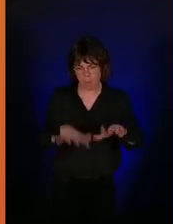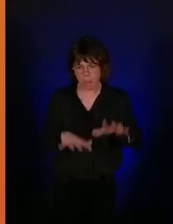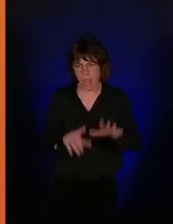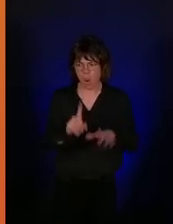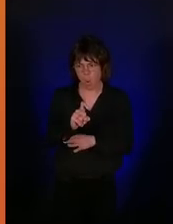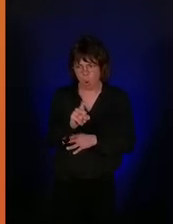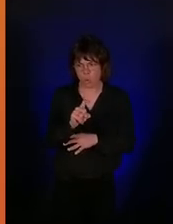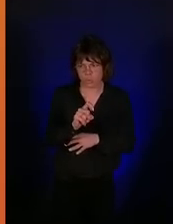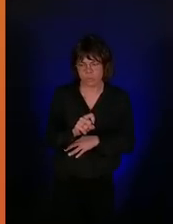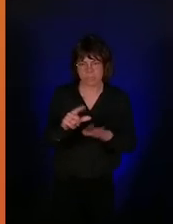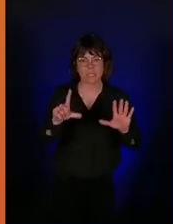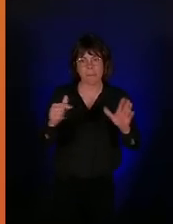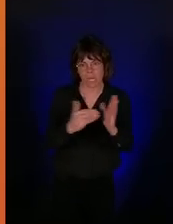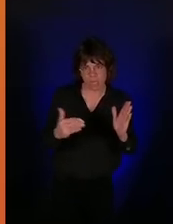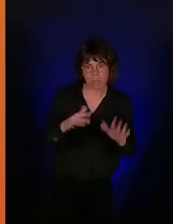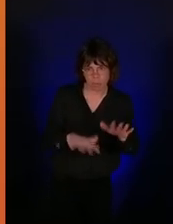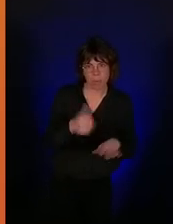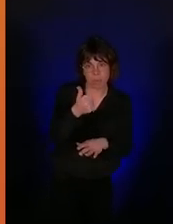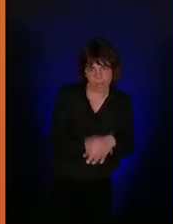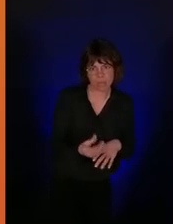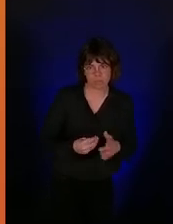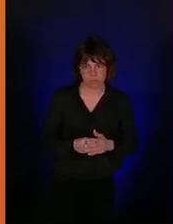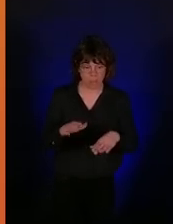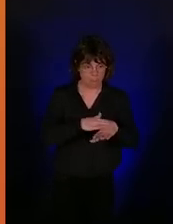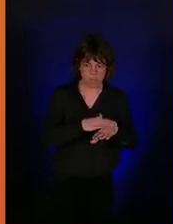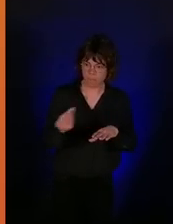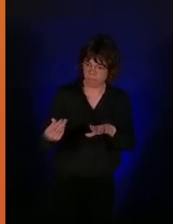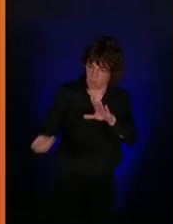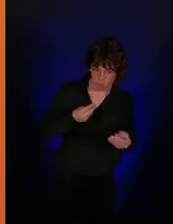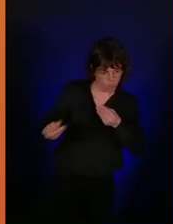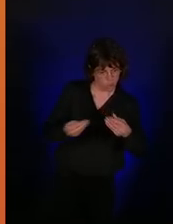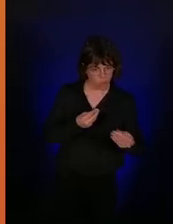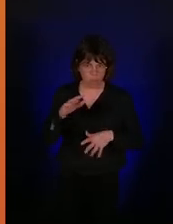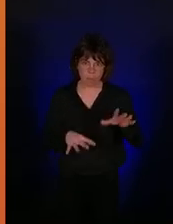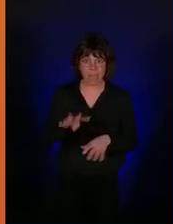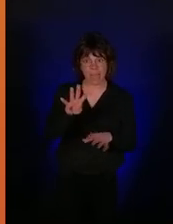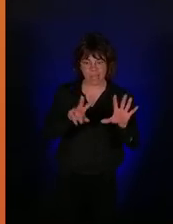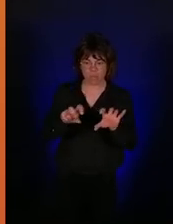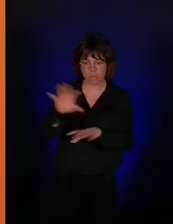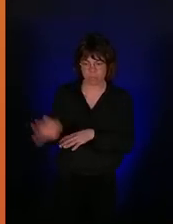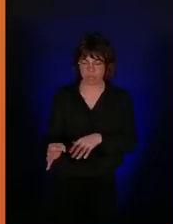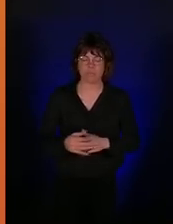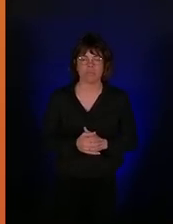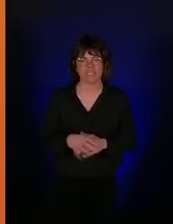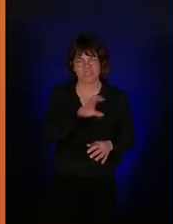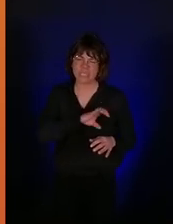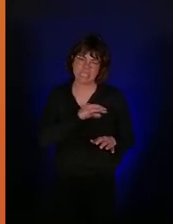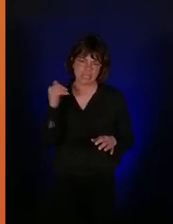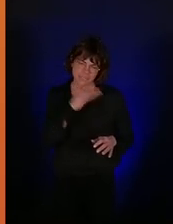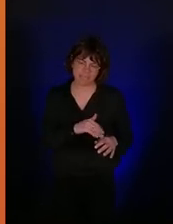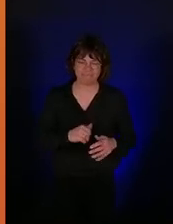avec l'accord tacite des politiques et des financements publics des projets à hauteur de 80%. Je vais essayer d'aller